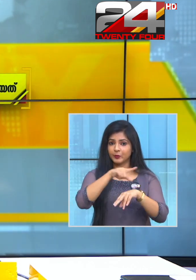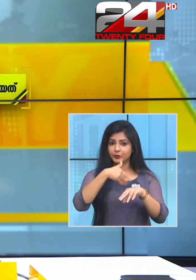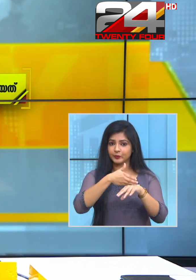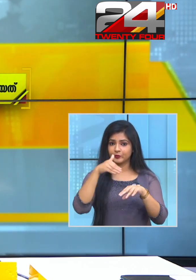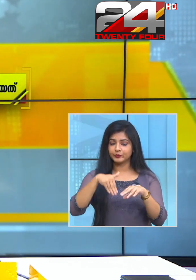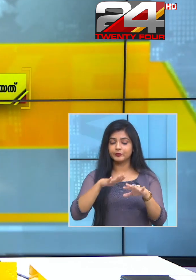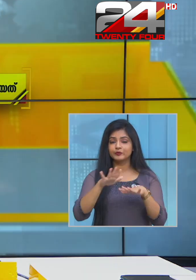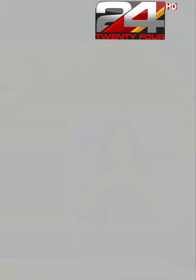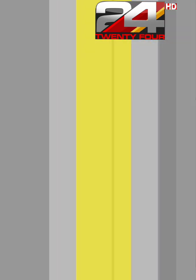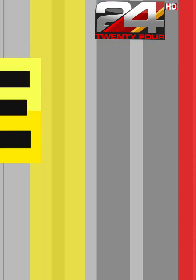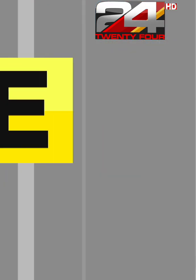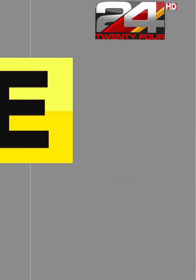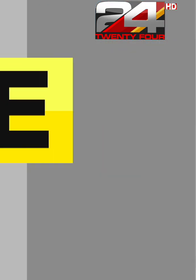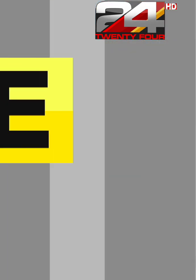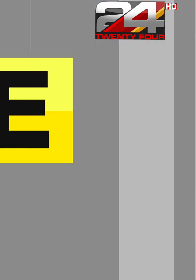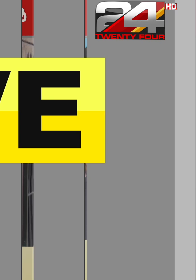വിനീത?